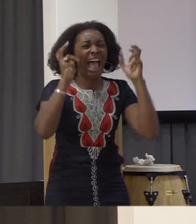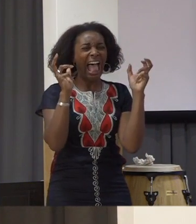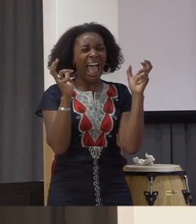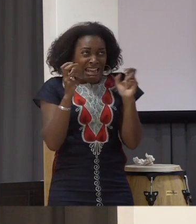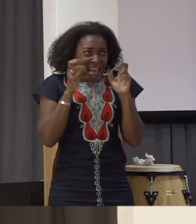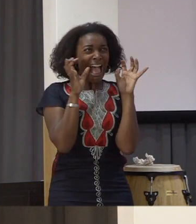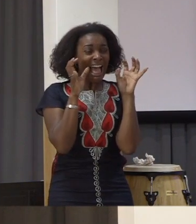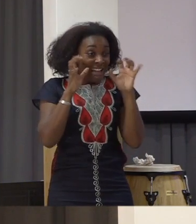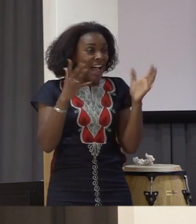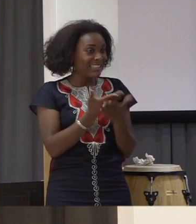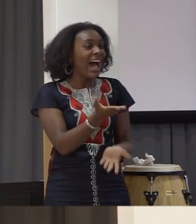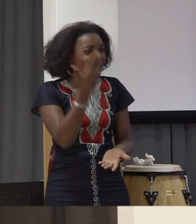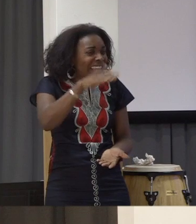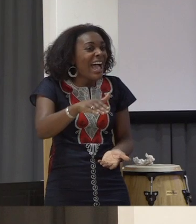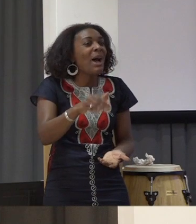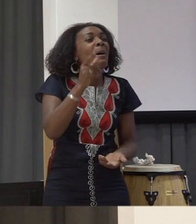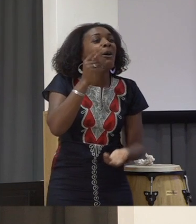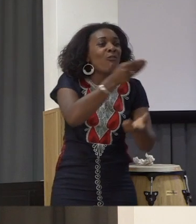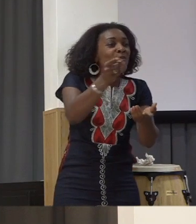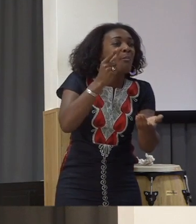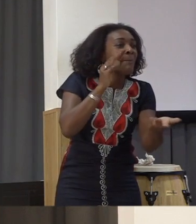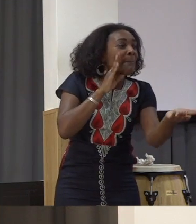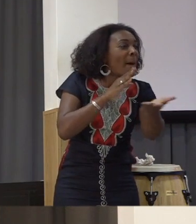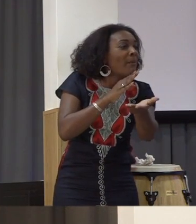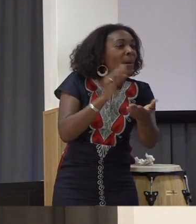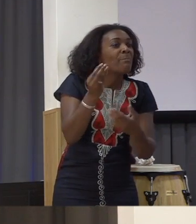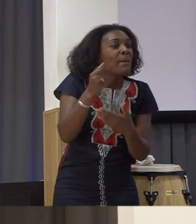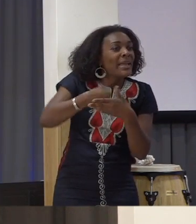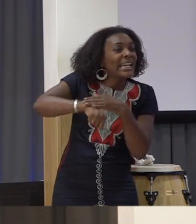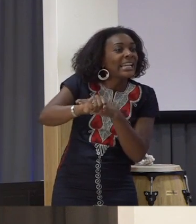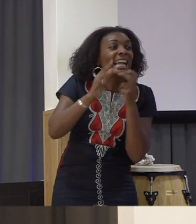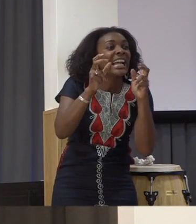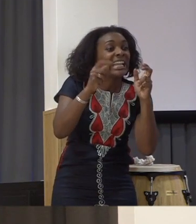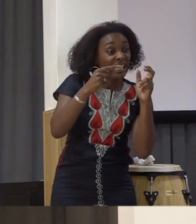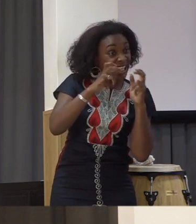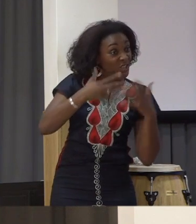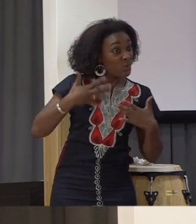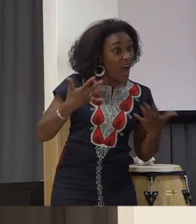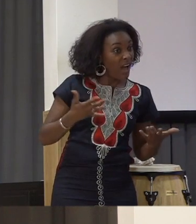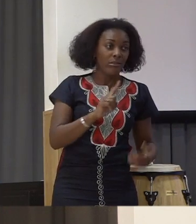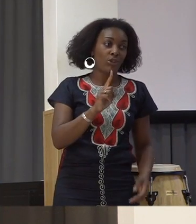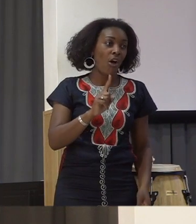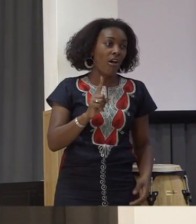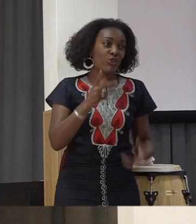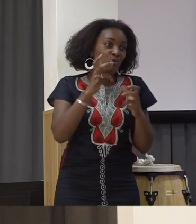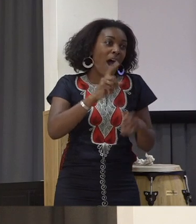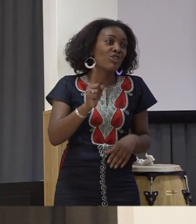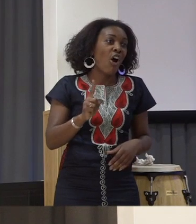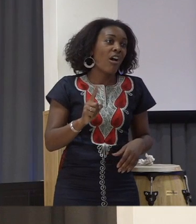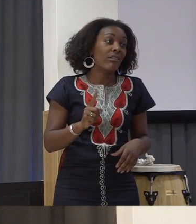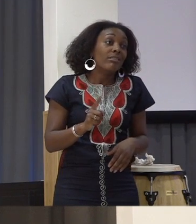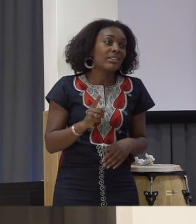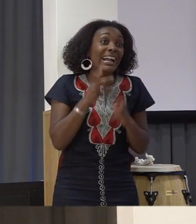de nous, vous qui êtes parents, lorsque votre enfant est venu au monde, le premier cri qu'il a poussé, à mon avis, vous ne vous êtes pas dit « c'est un cri de joie ».